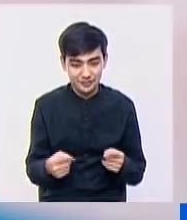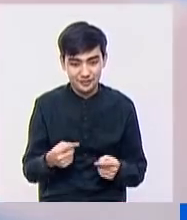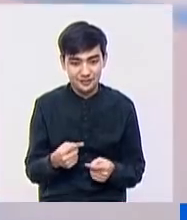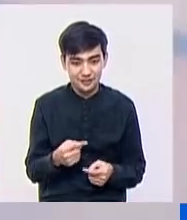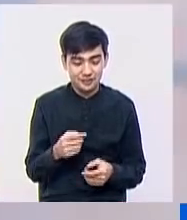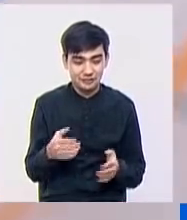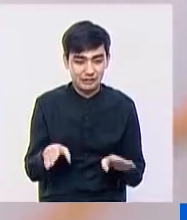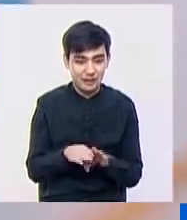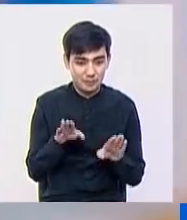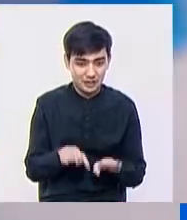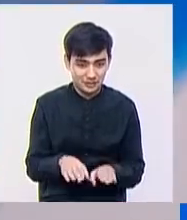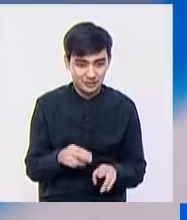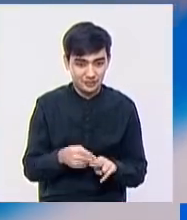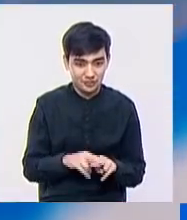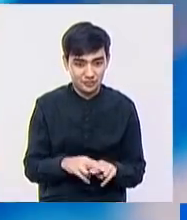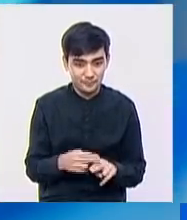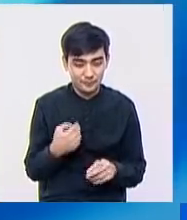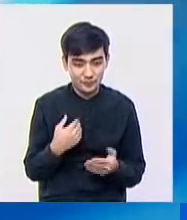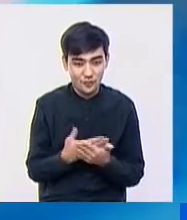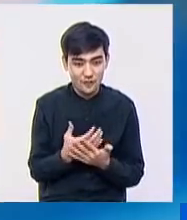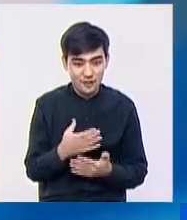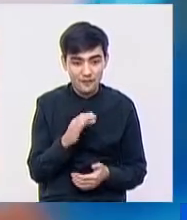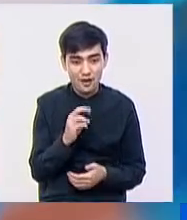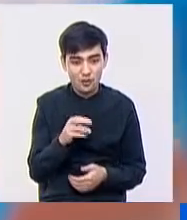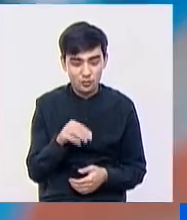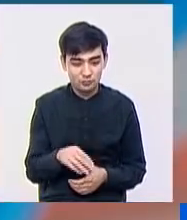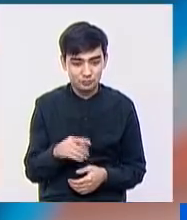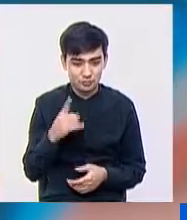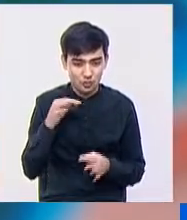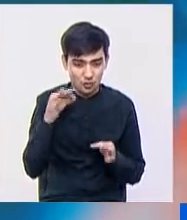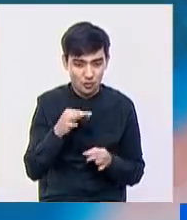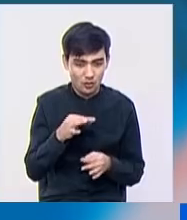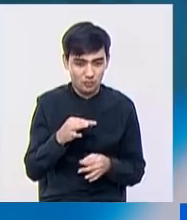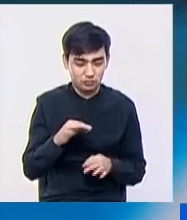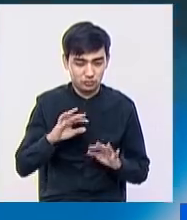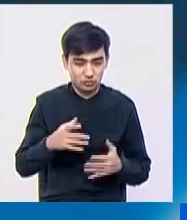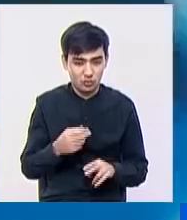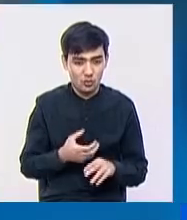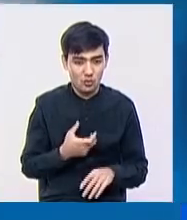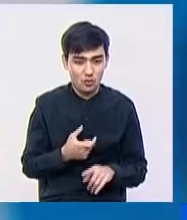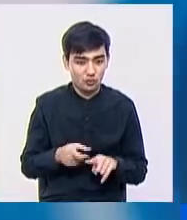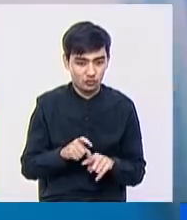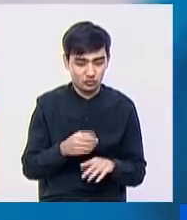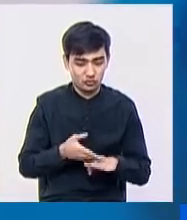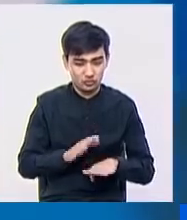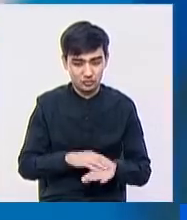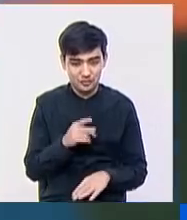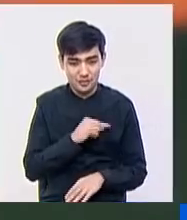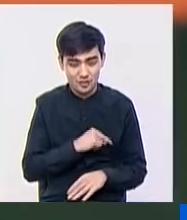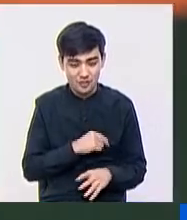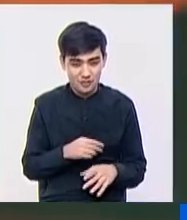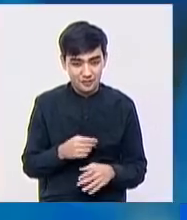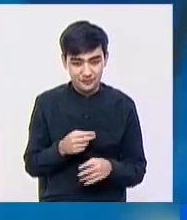в закрытом вообще информационном вакууме, да, психологическая ситуация очень тяжелая. И это